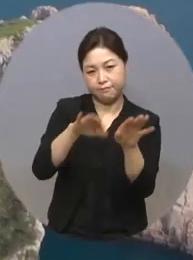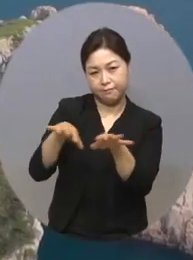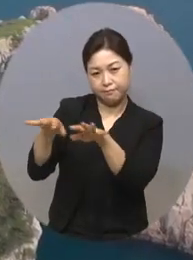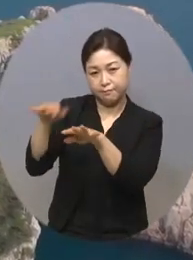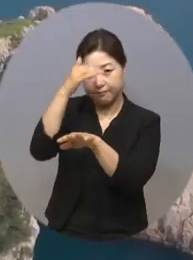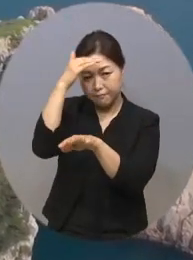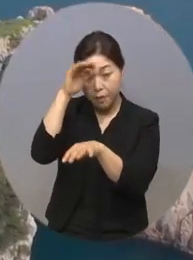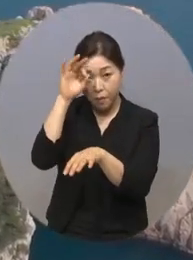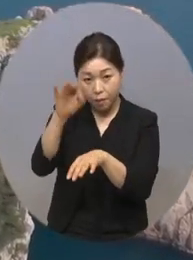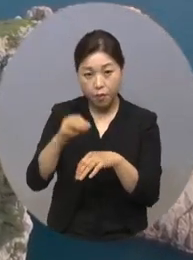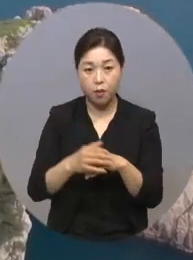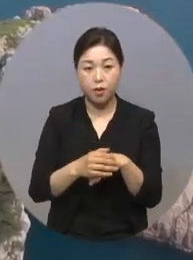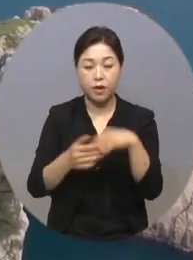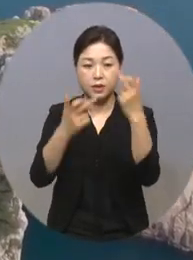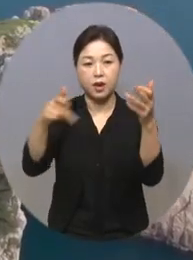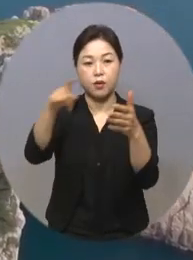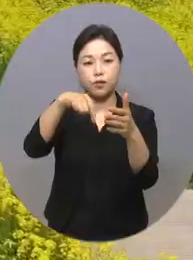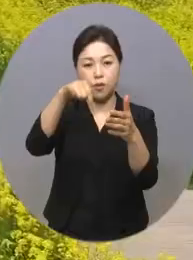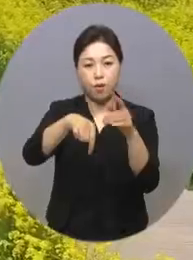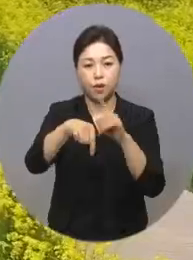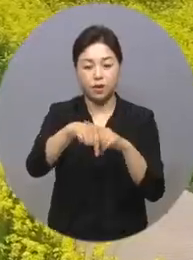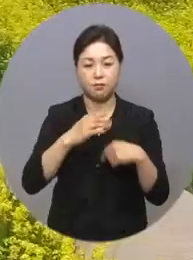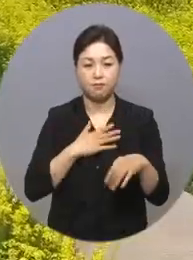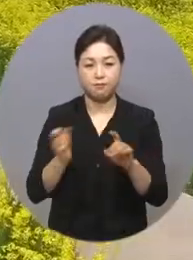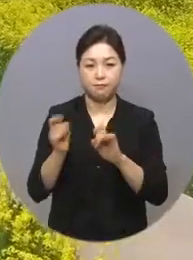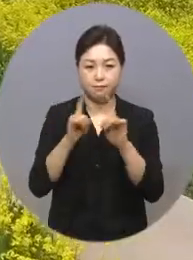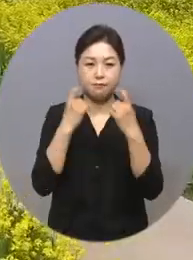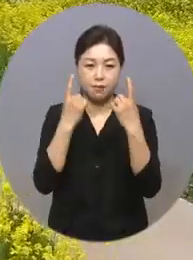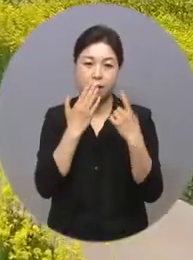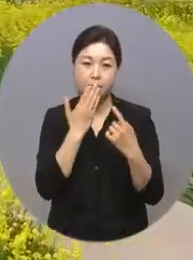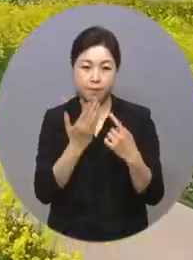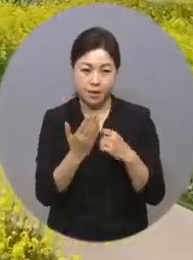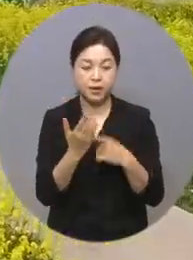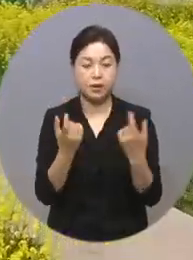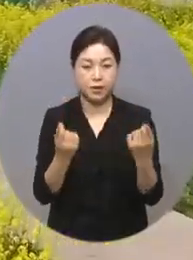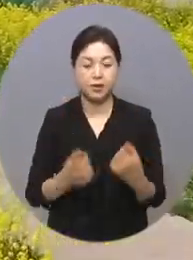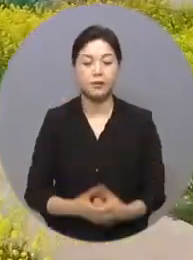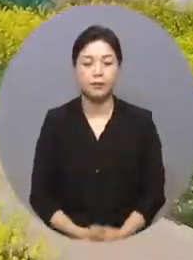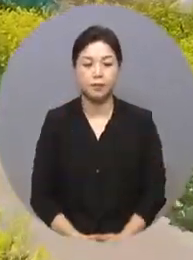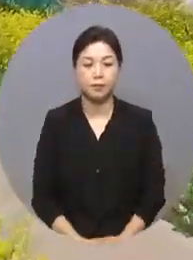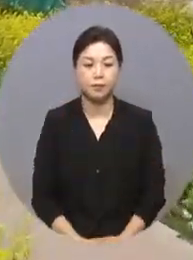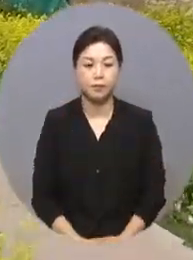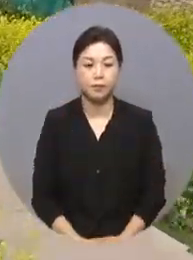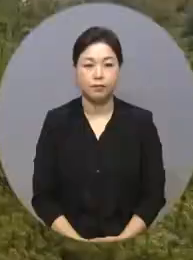감상하고 자연 속 힐링 여행을 즐길 것으로 보여 기대를 모으고 있습니다.